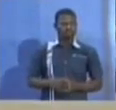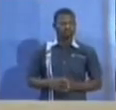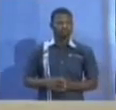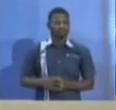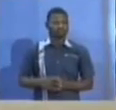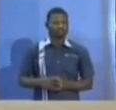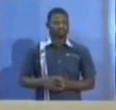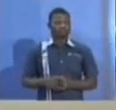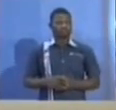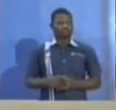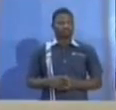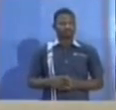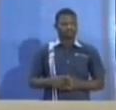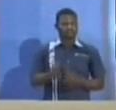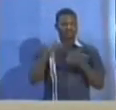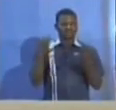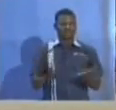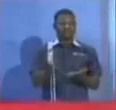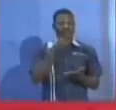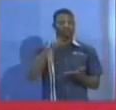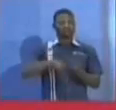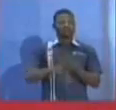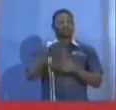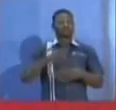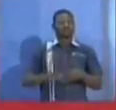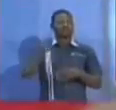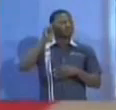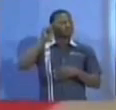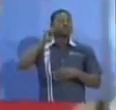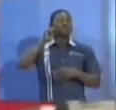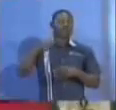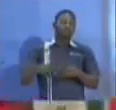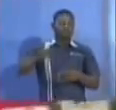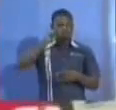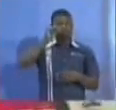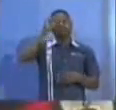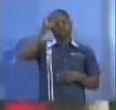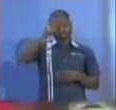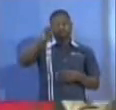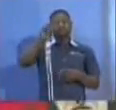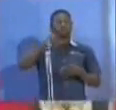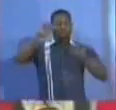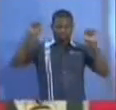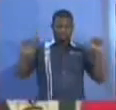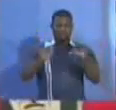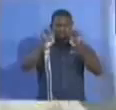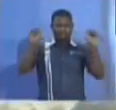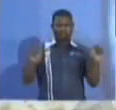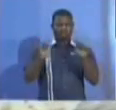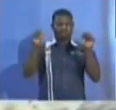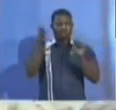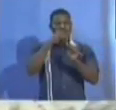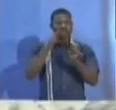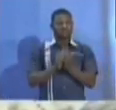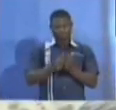Eagle Square. C'est ici à Abuja que le Nigeria célèbre le 27e anniversaire de la National Democratic Day, la